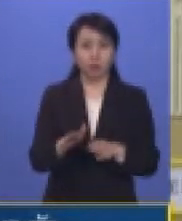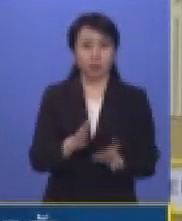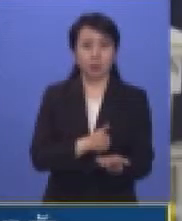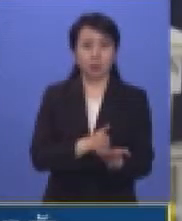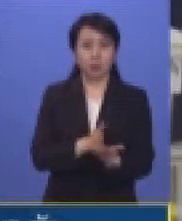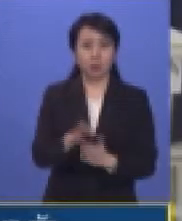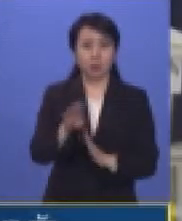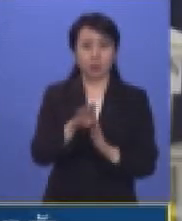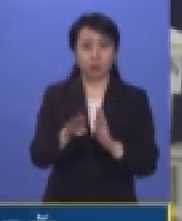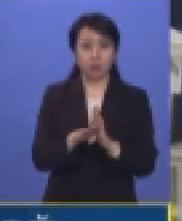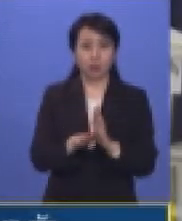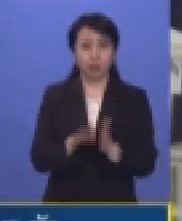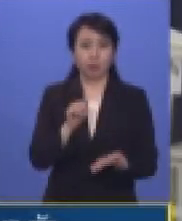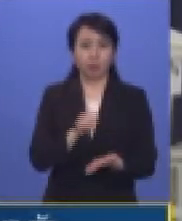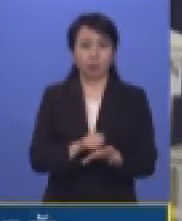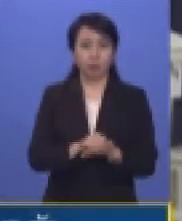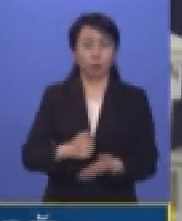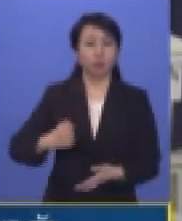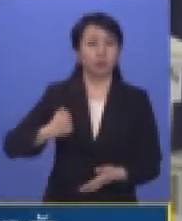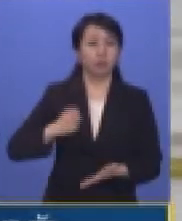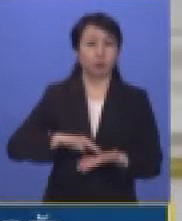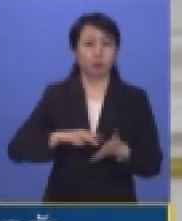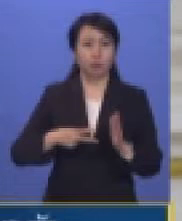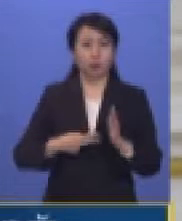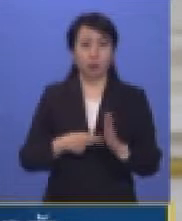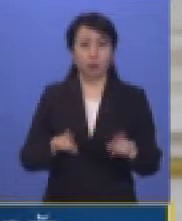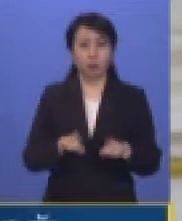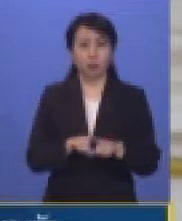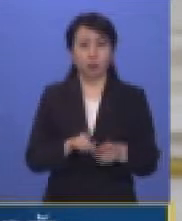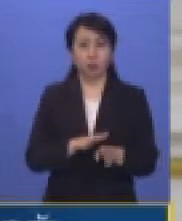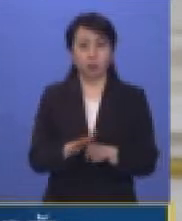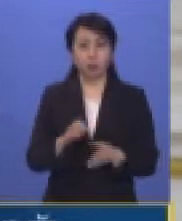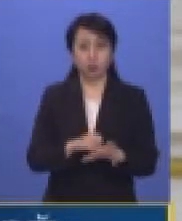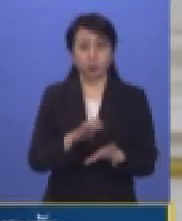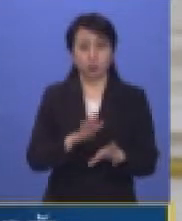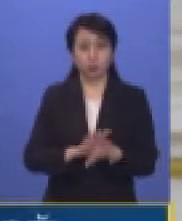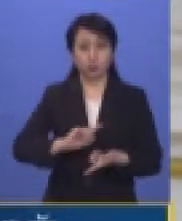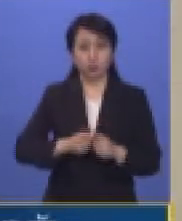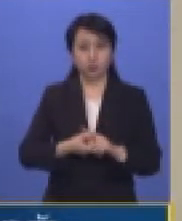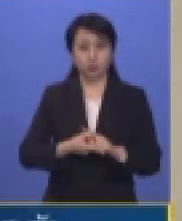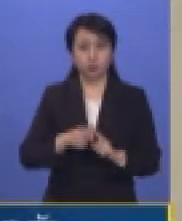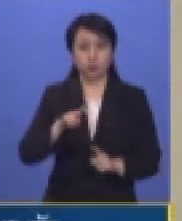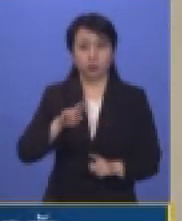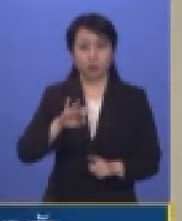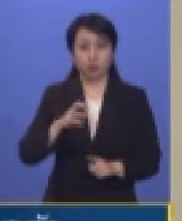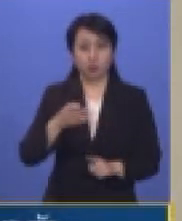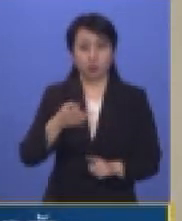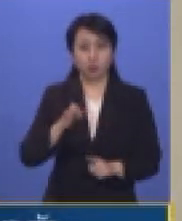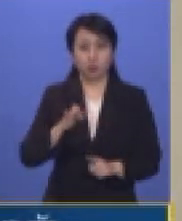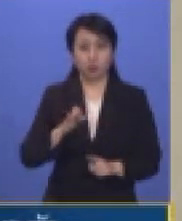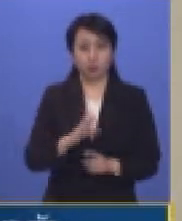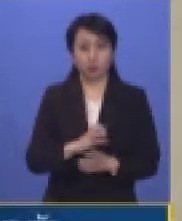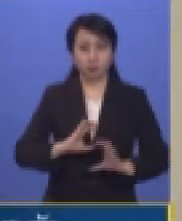ходе реализации стратегических и программных документов военного планирования, а также их регламентации с учетом